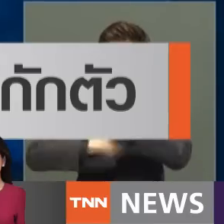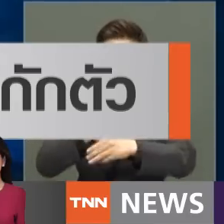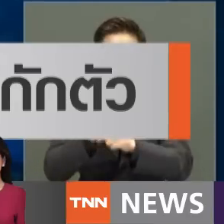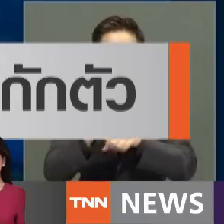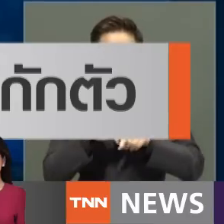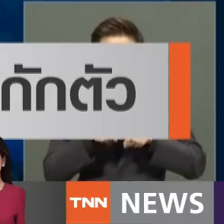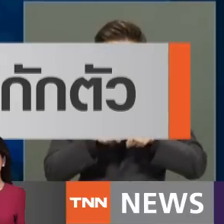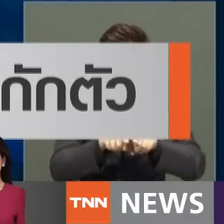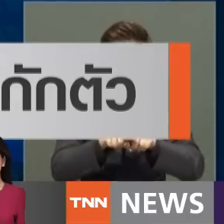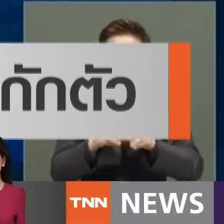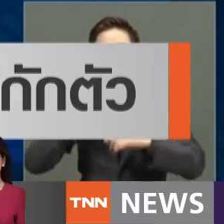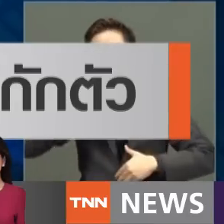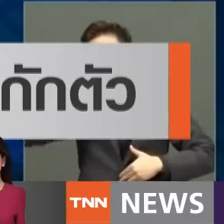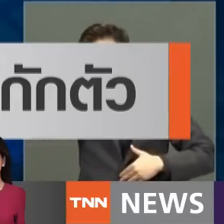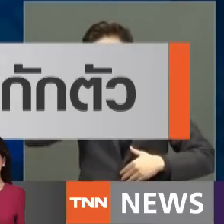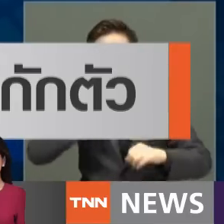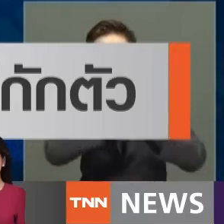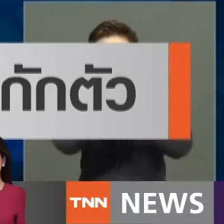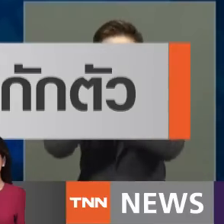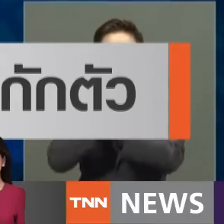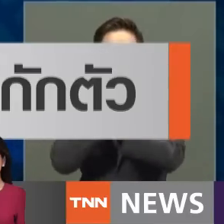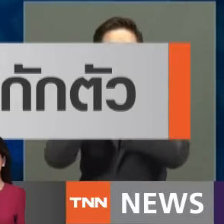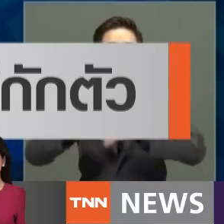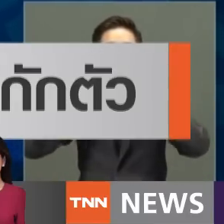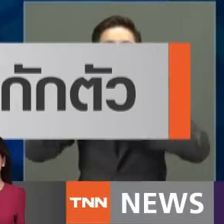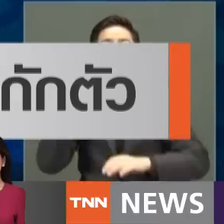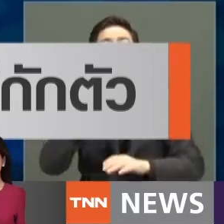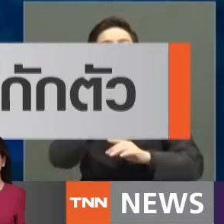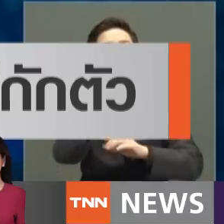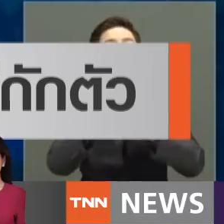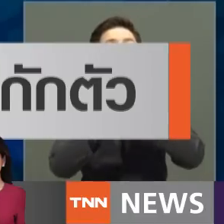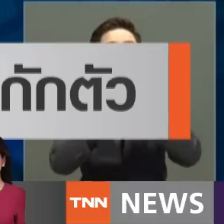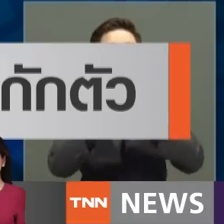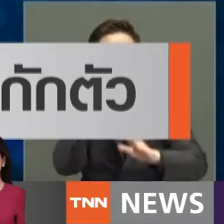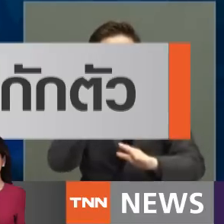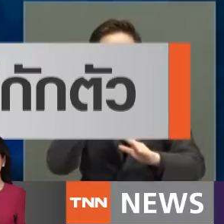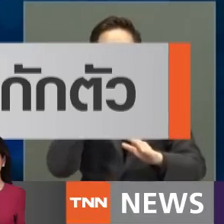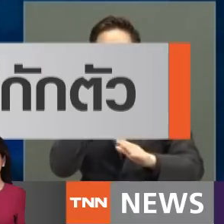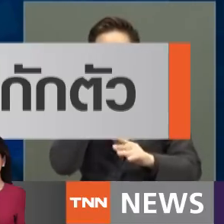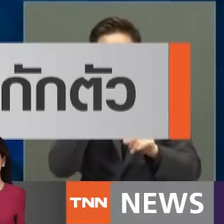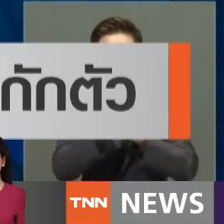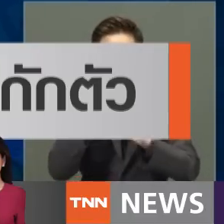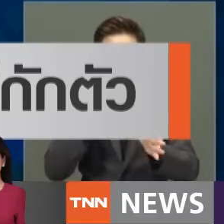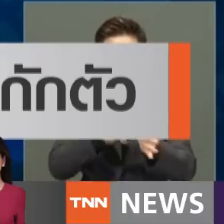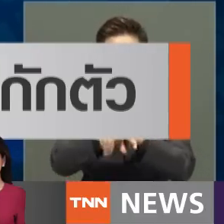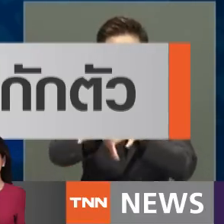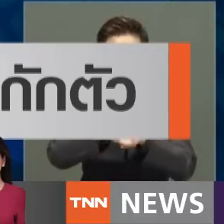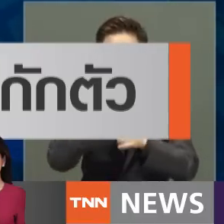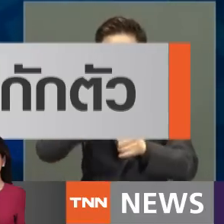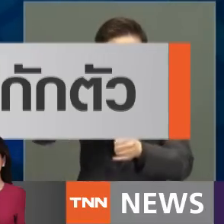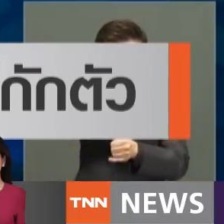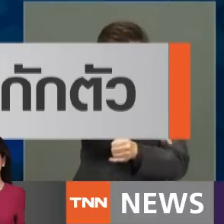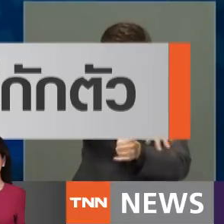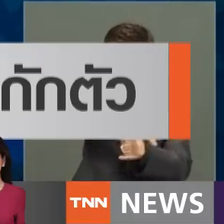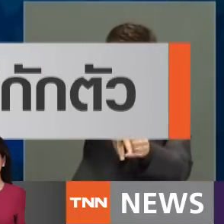อยเต่าอำเภอแม่ริมและอำเภอแม่แตงจังหวัดตราดเฉพาะอำเภอเกาะช้าง